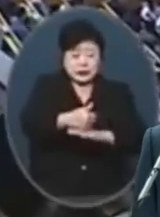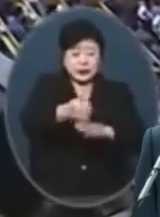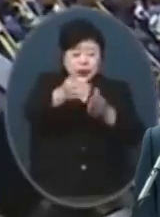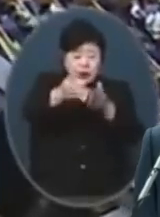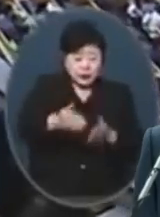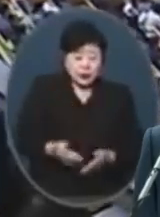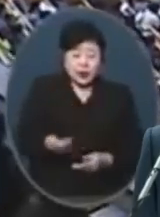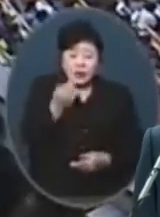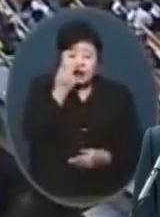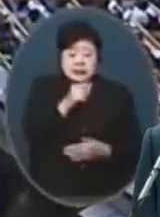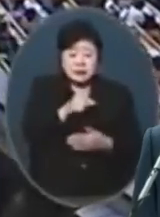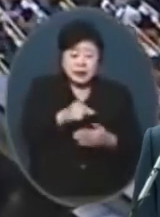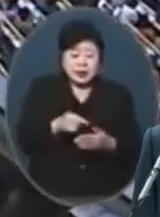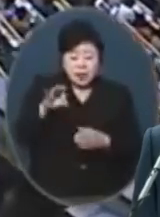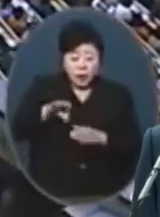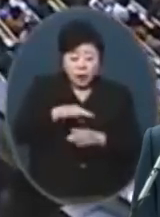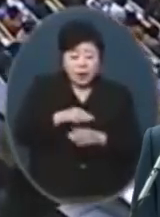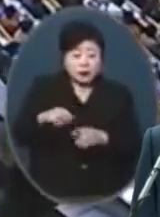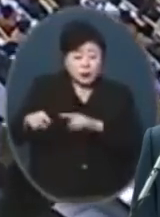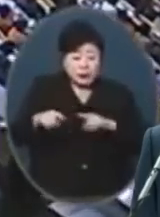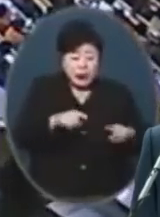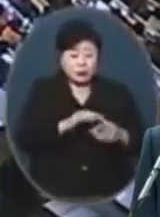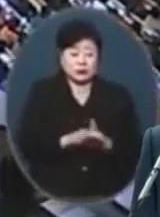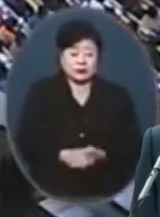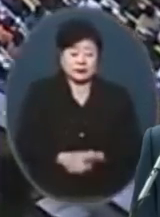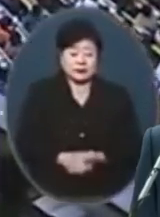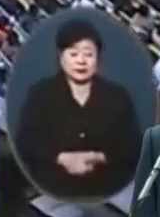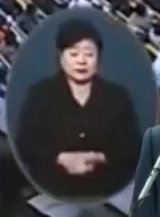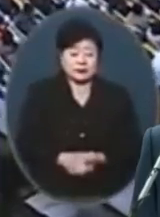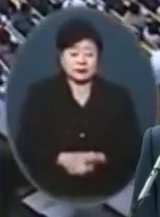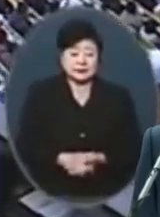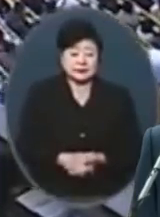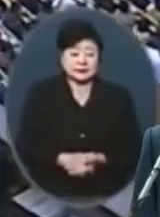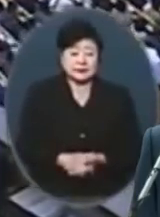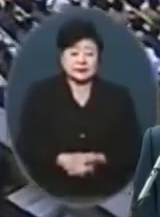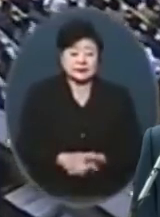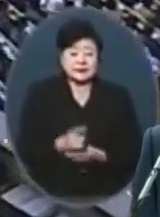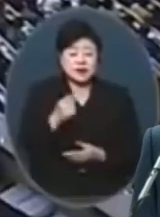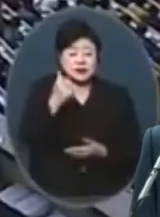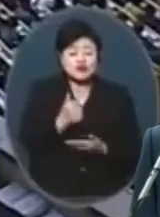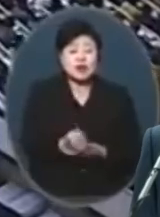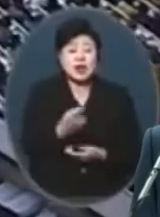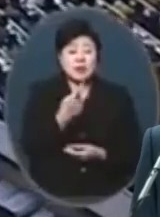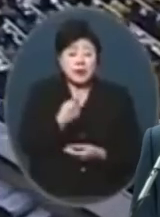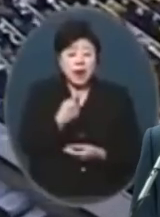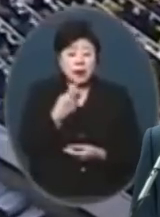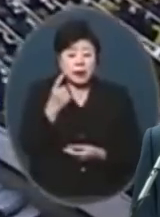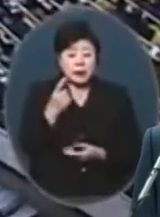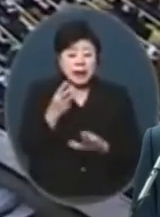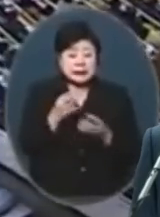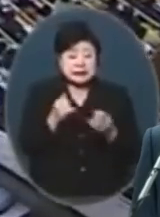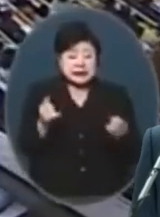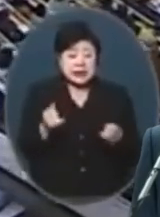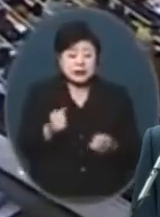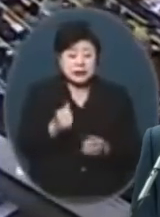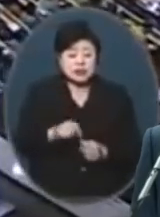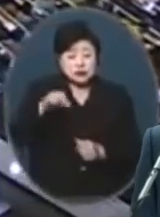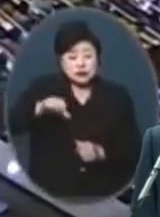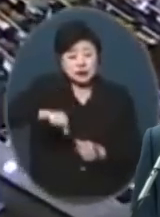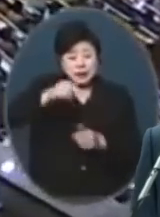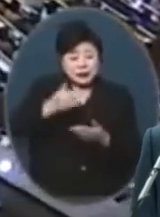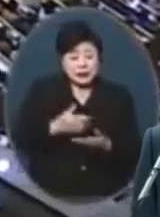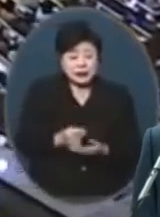예수 그리스도로 말미암아 생명 안에서 왕노릇하리로다. 그런즉 한 범죄로 사람이 정죄에 이른 것